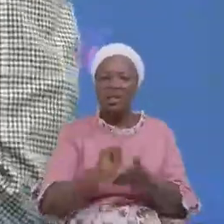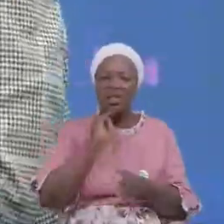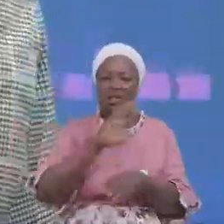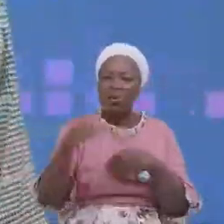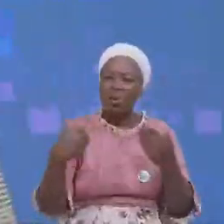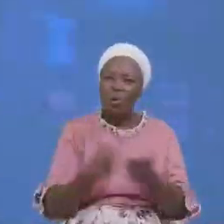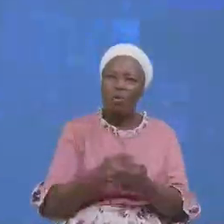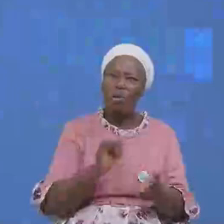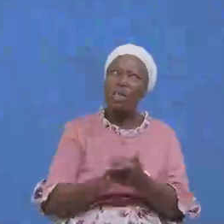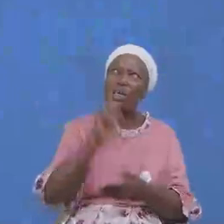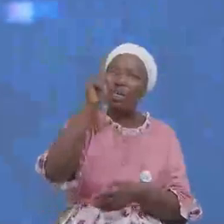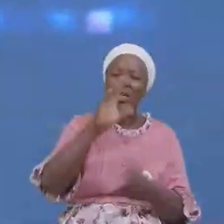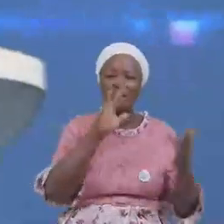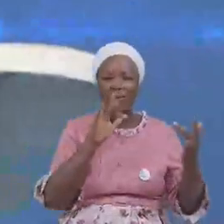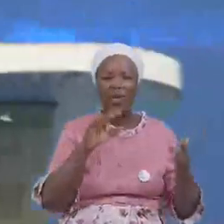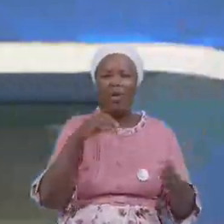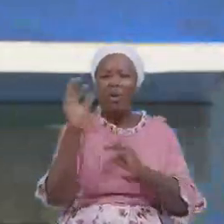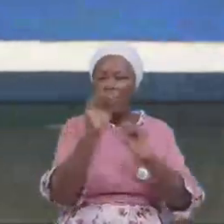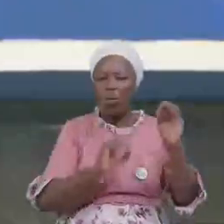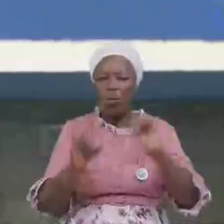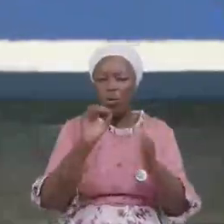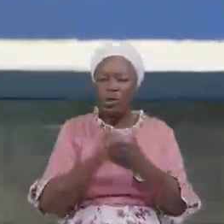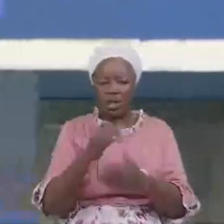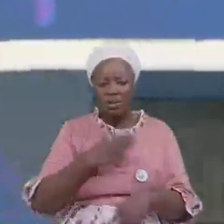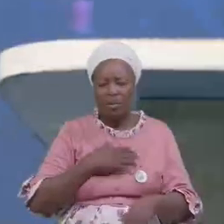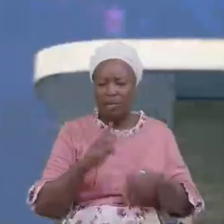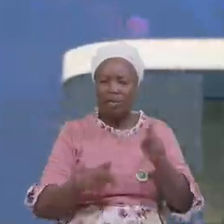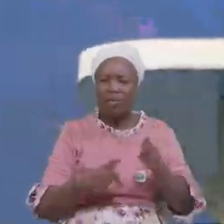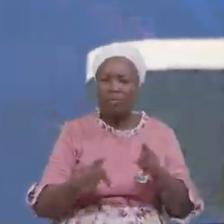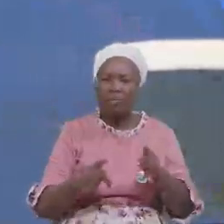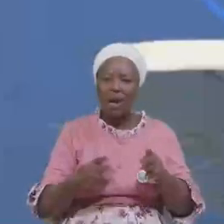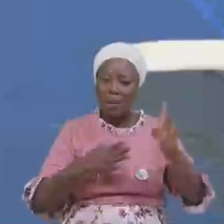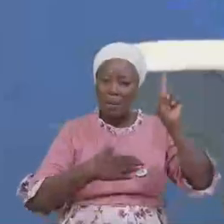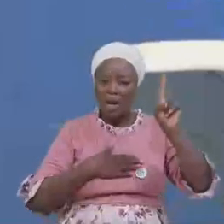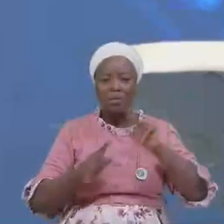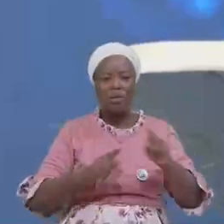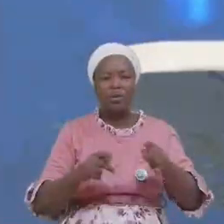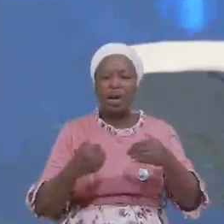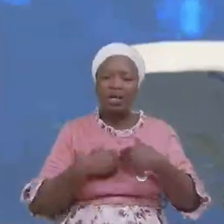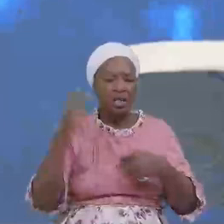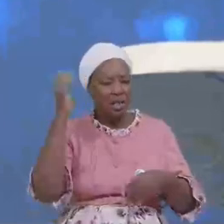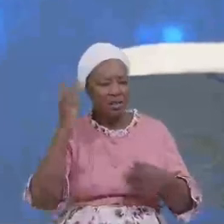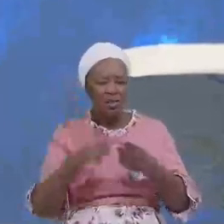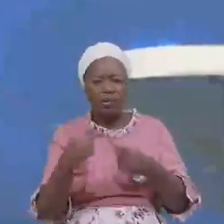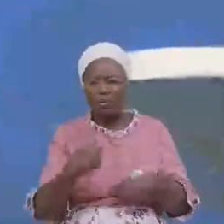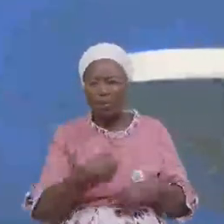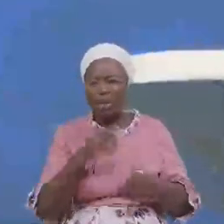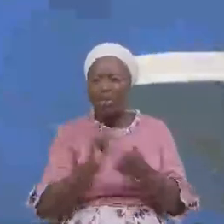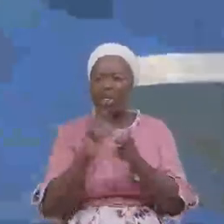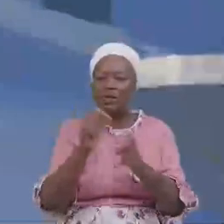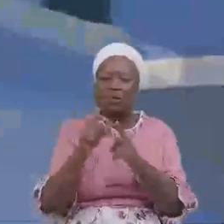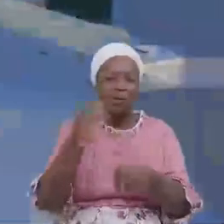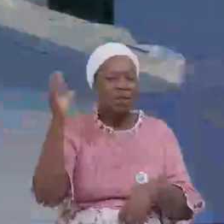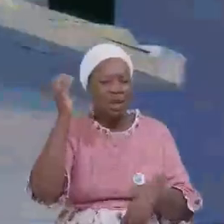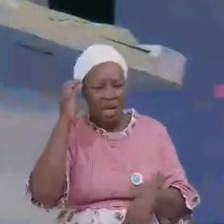Vous voyez ce que Dieu dit ici. Verset 12, Louis II. Mais mon peuple